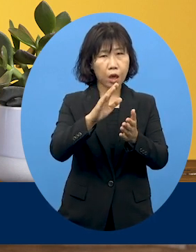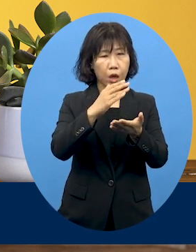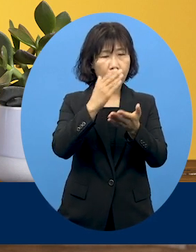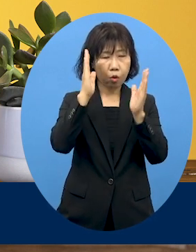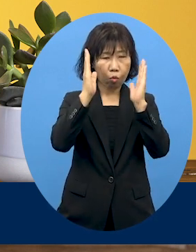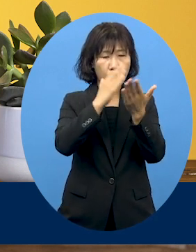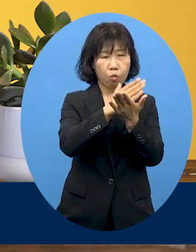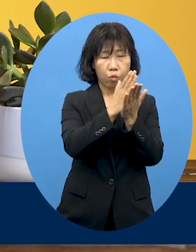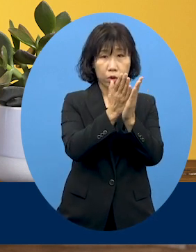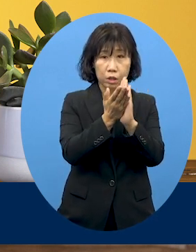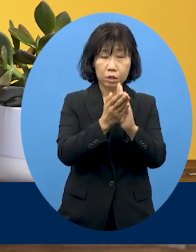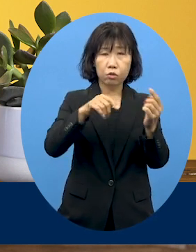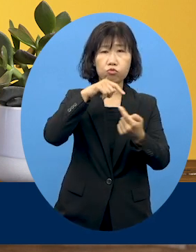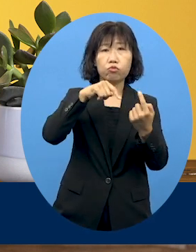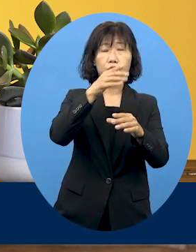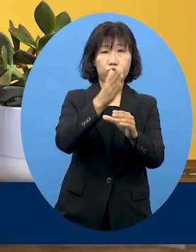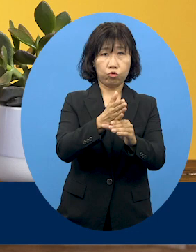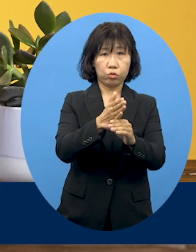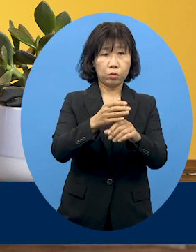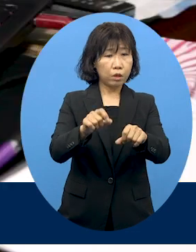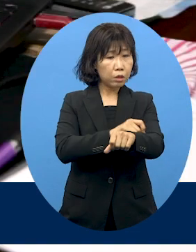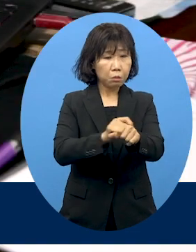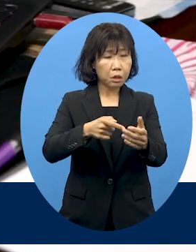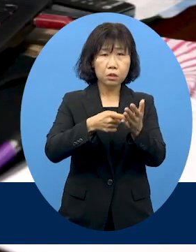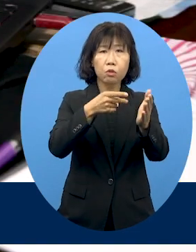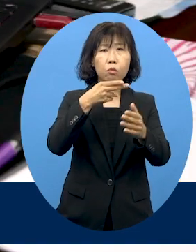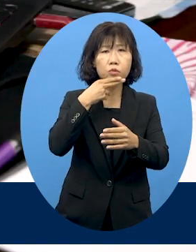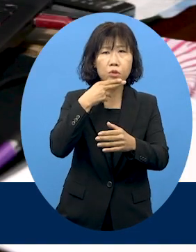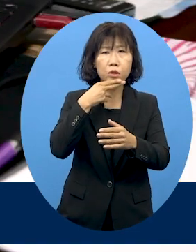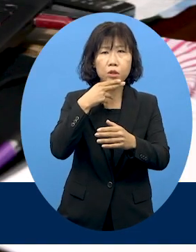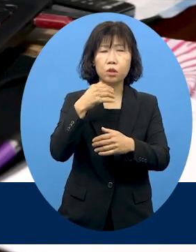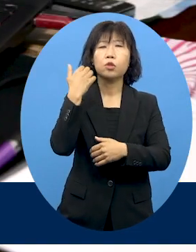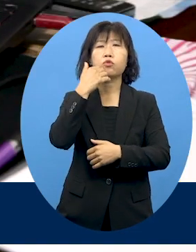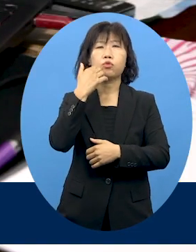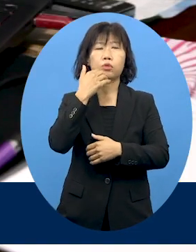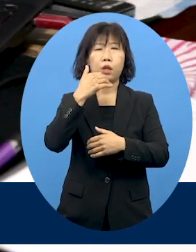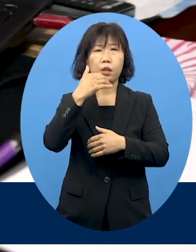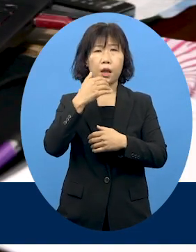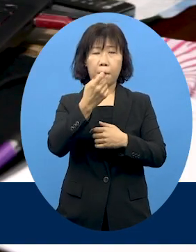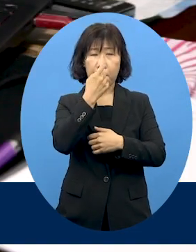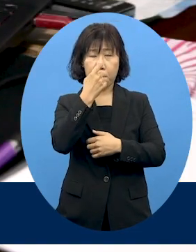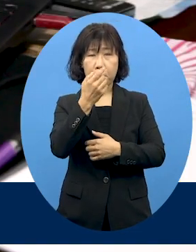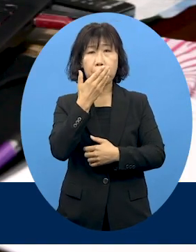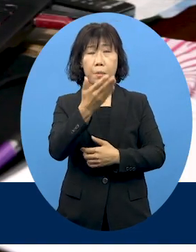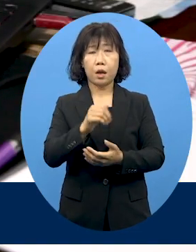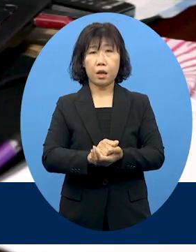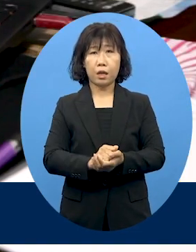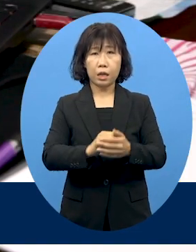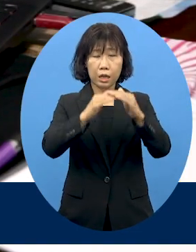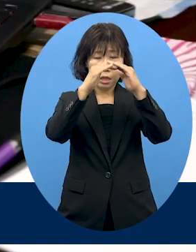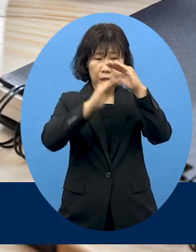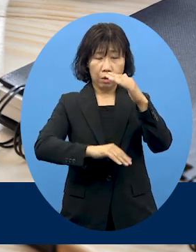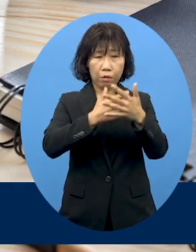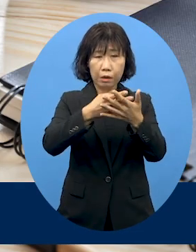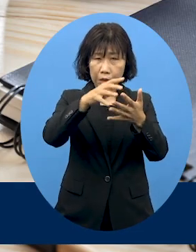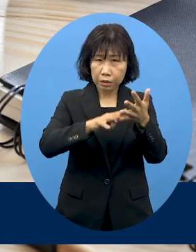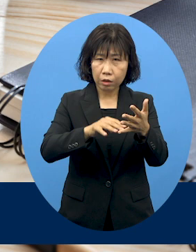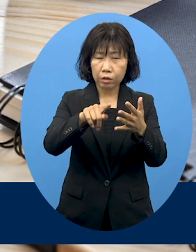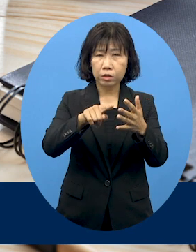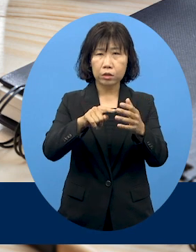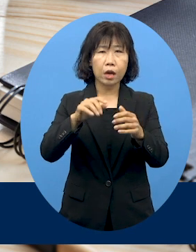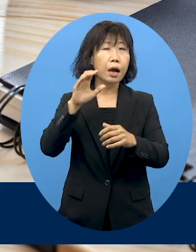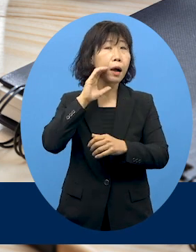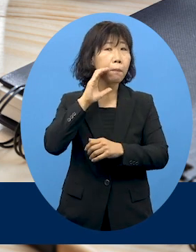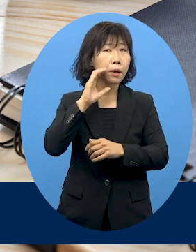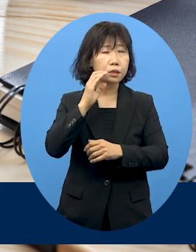강좌가 제공되고 있으며 별도 신청 없이 구민 누구나 수강이 가능하며 자세한 강의 내용과 일정은 구민